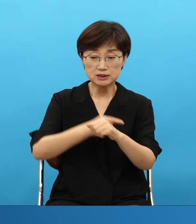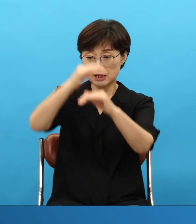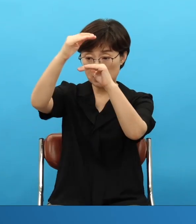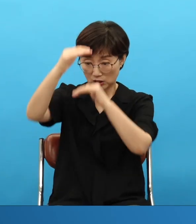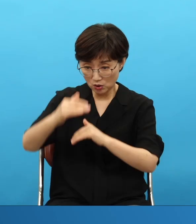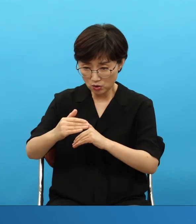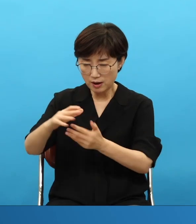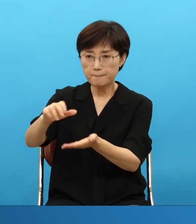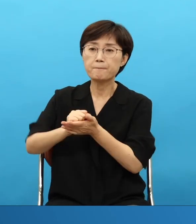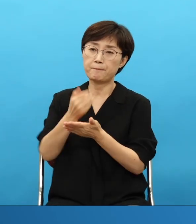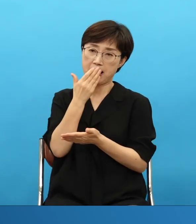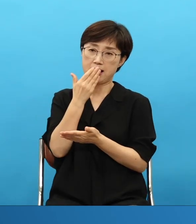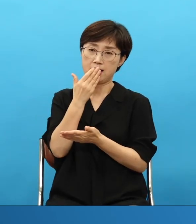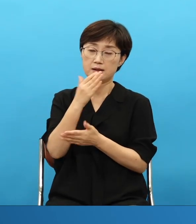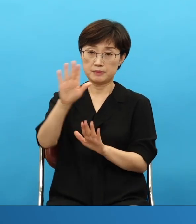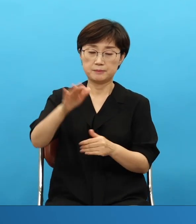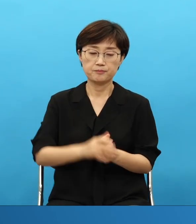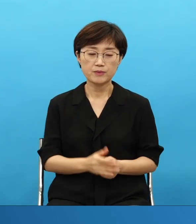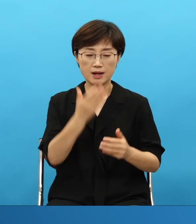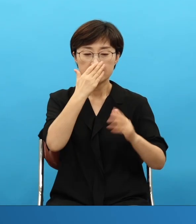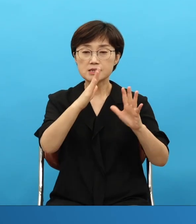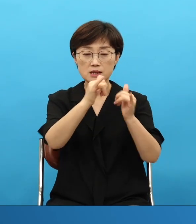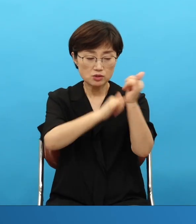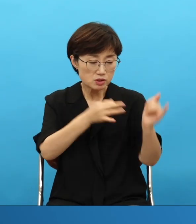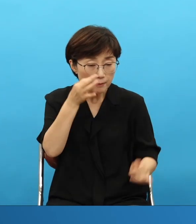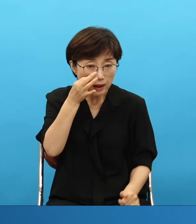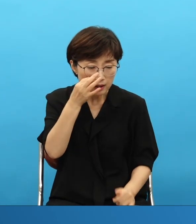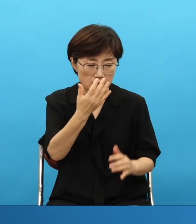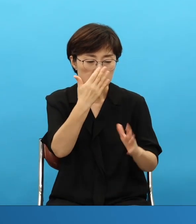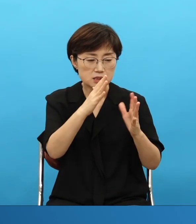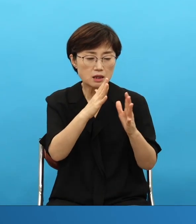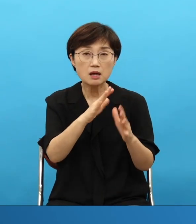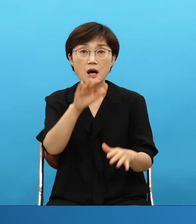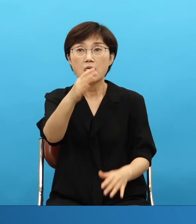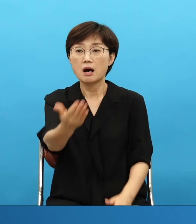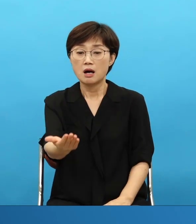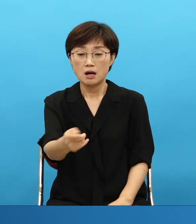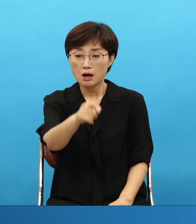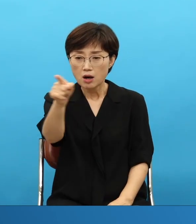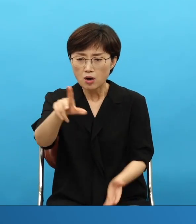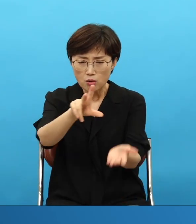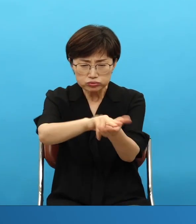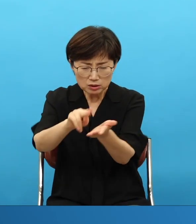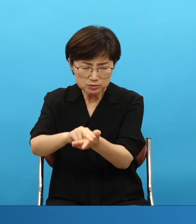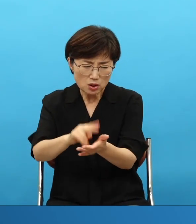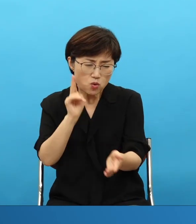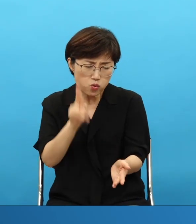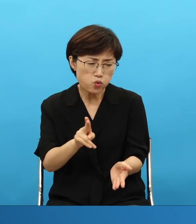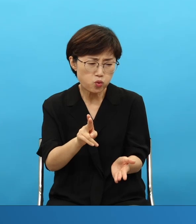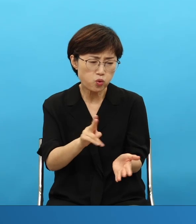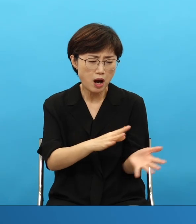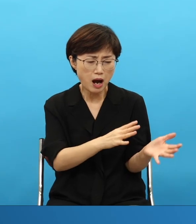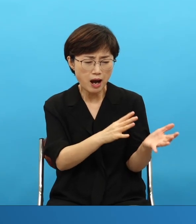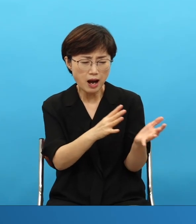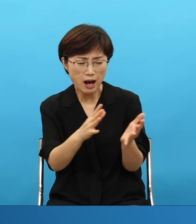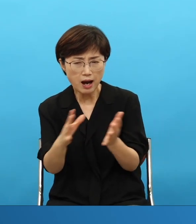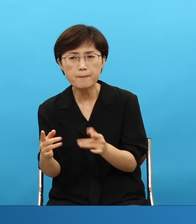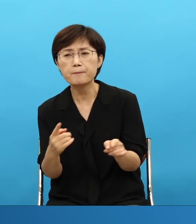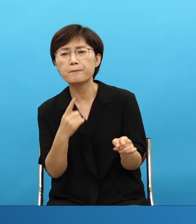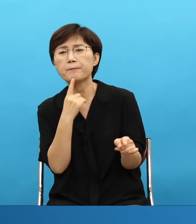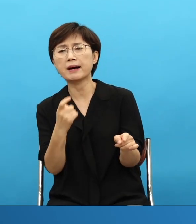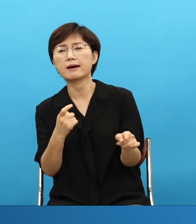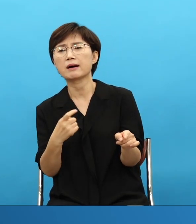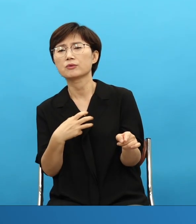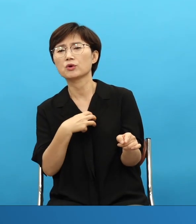이스라엘이 다 죽게 됐어요. Israelites were about to die. 아이들이 죽게 됐단 말이에요. Their children were about to die. 이유를